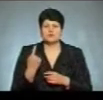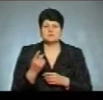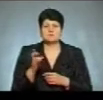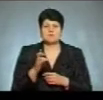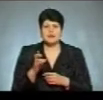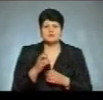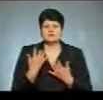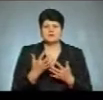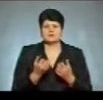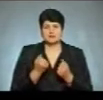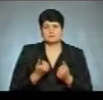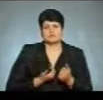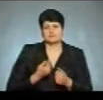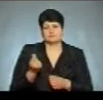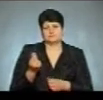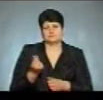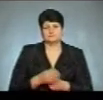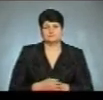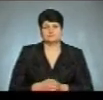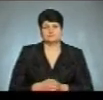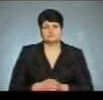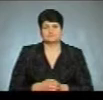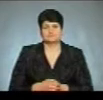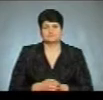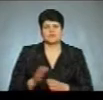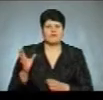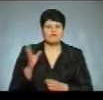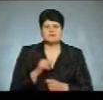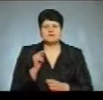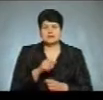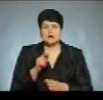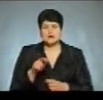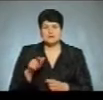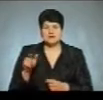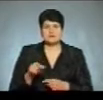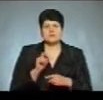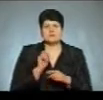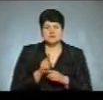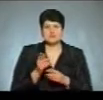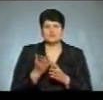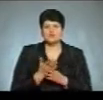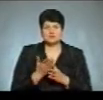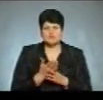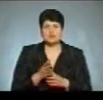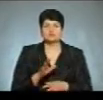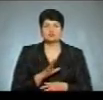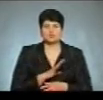отримує субсидію у готівковому вигляді? Всі ті громадяни, яким призначено субсидії, було